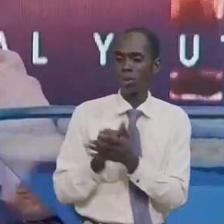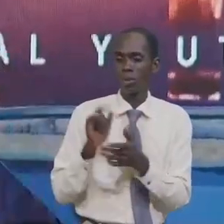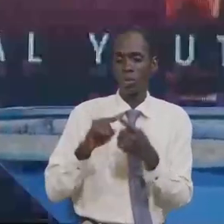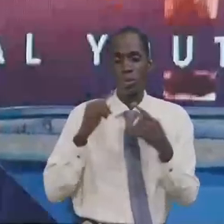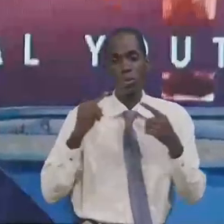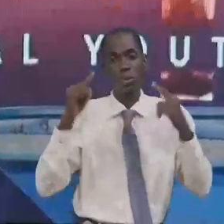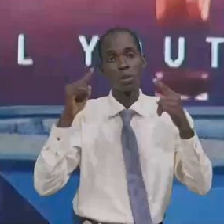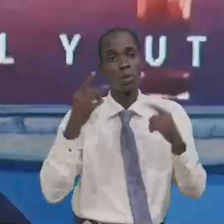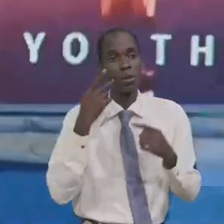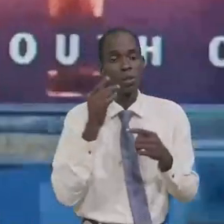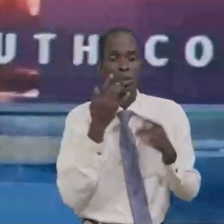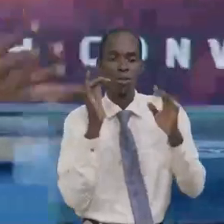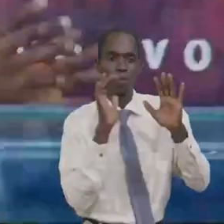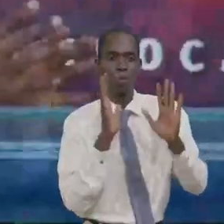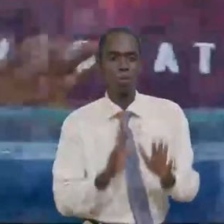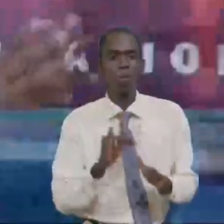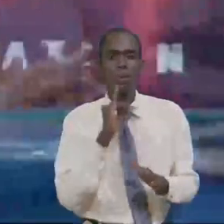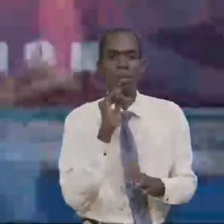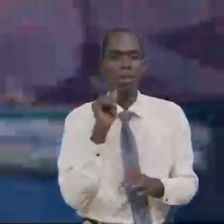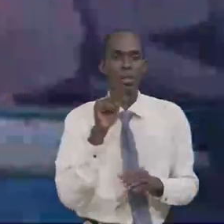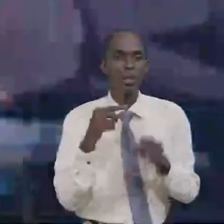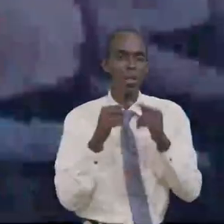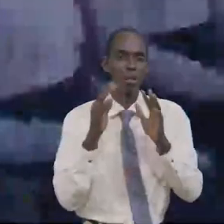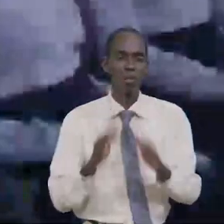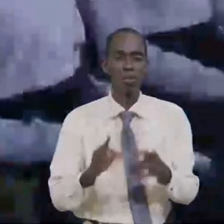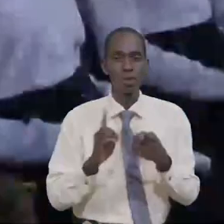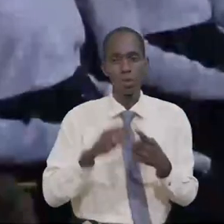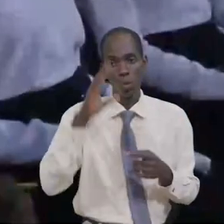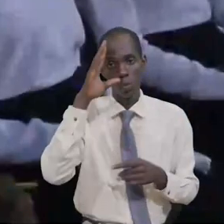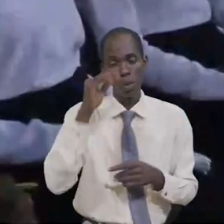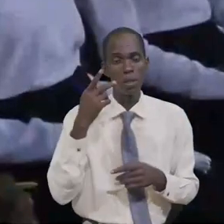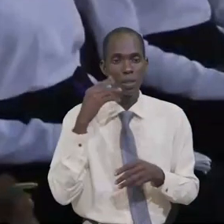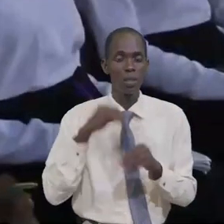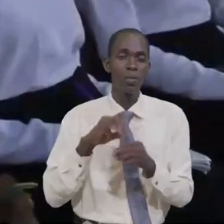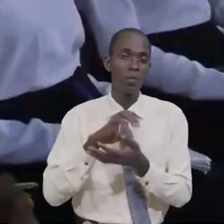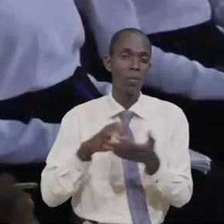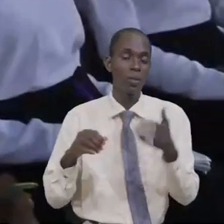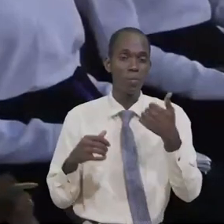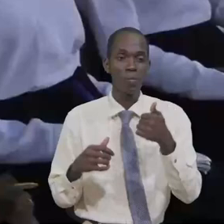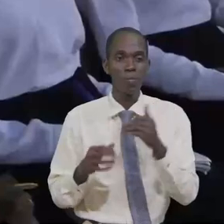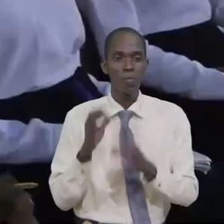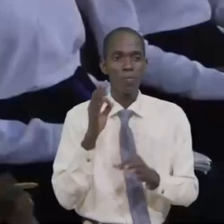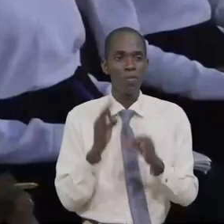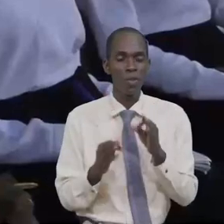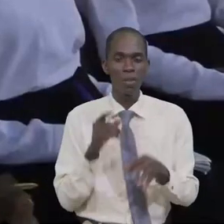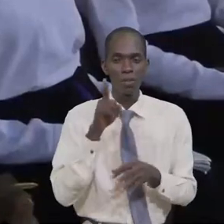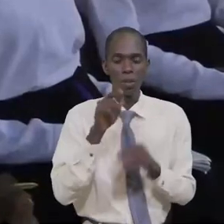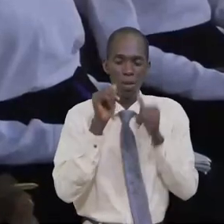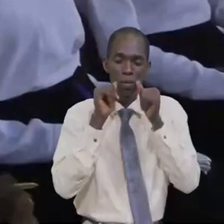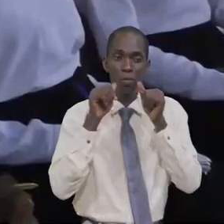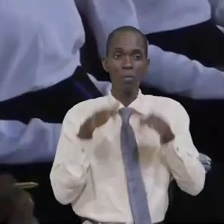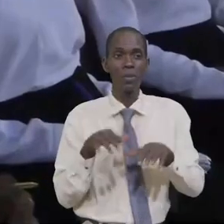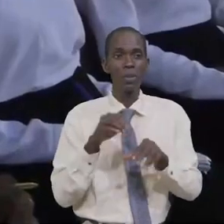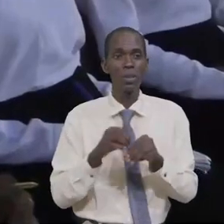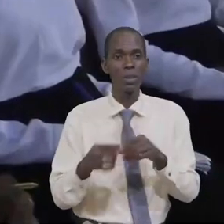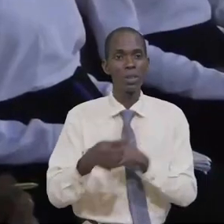une embaumination parmi les hommes verser 10 si tu faibles au jour